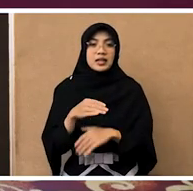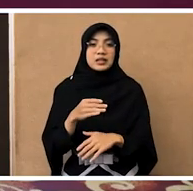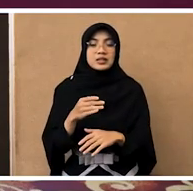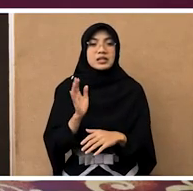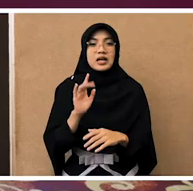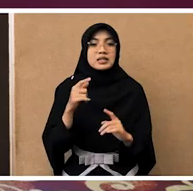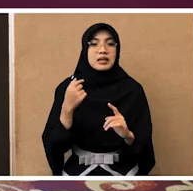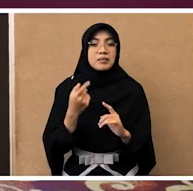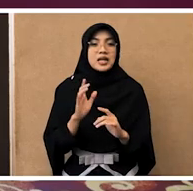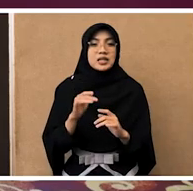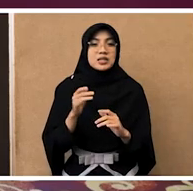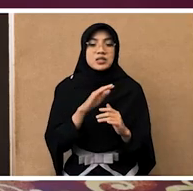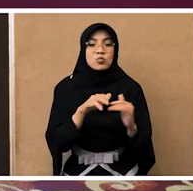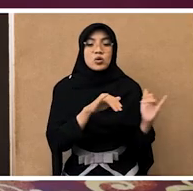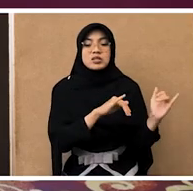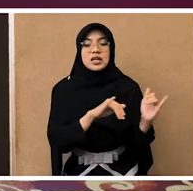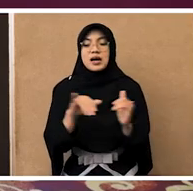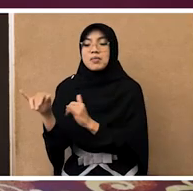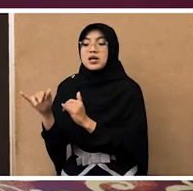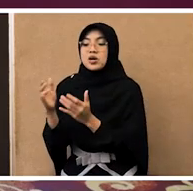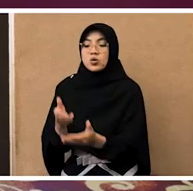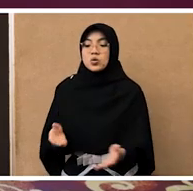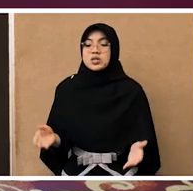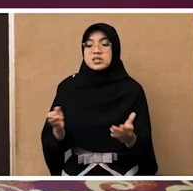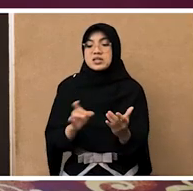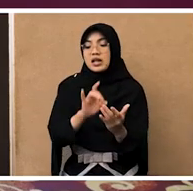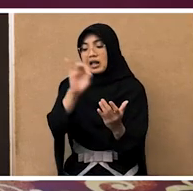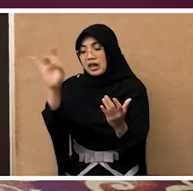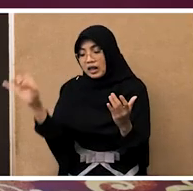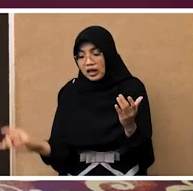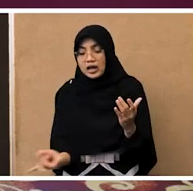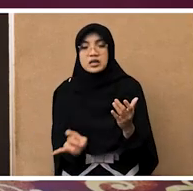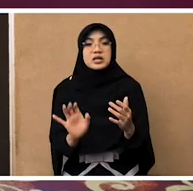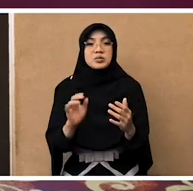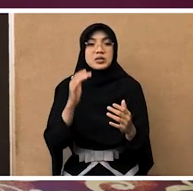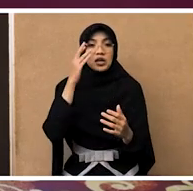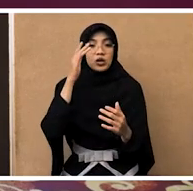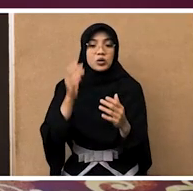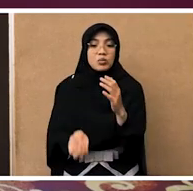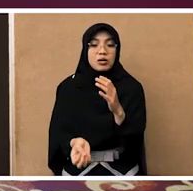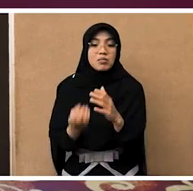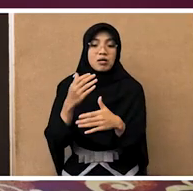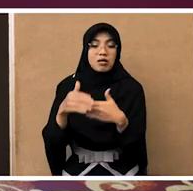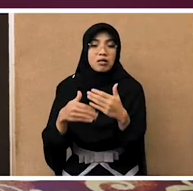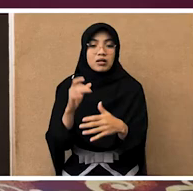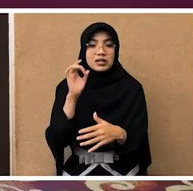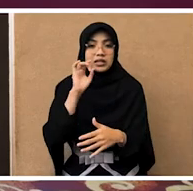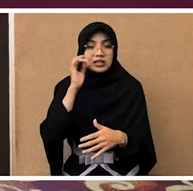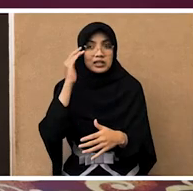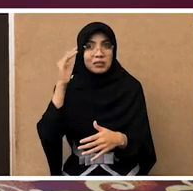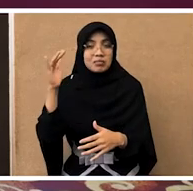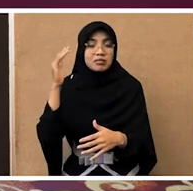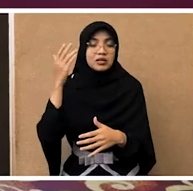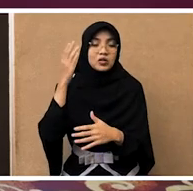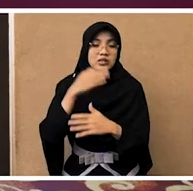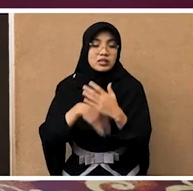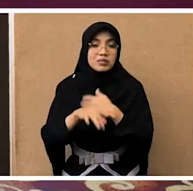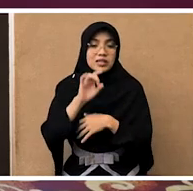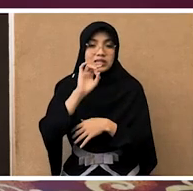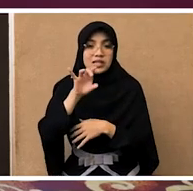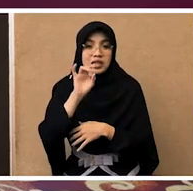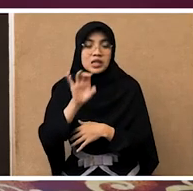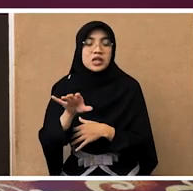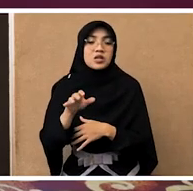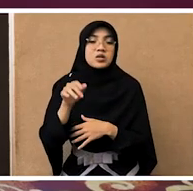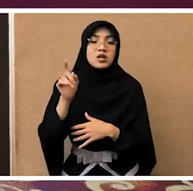jangan sampai kemudian disamaratakan dengan kondisi yang lain secara teori sudah berkembang banyak critical disability teori yang